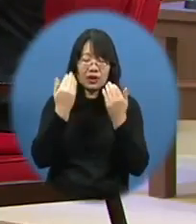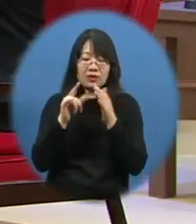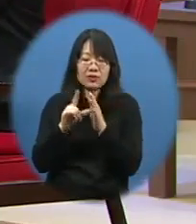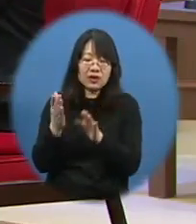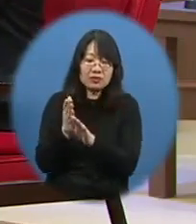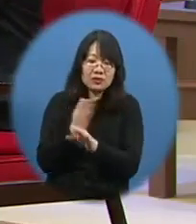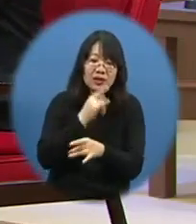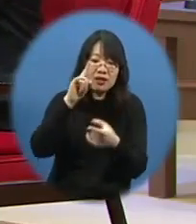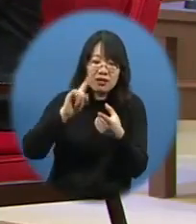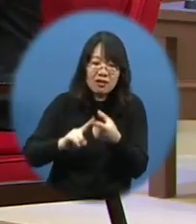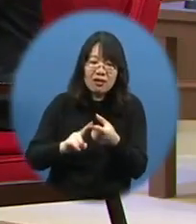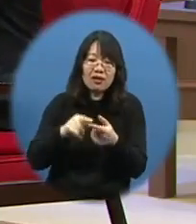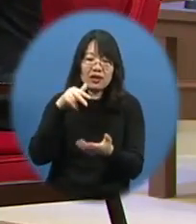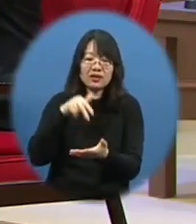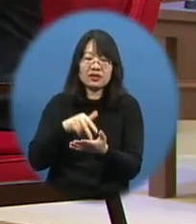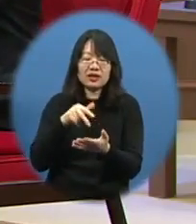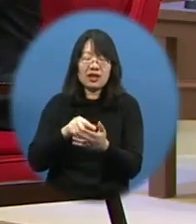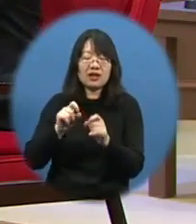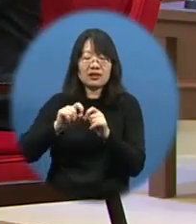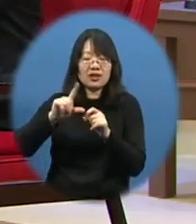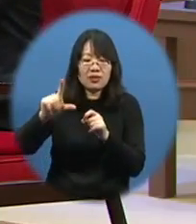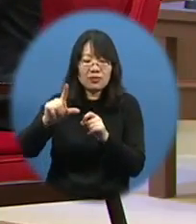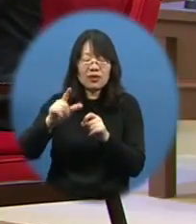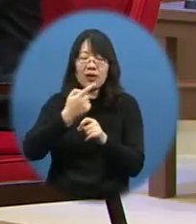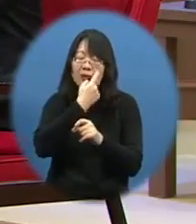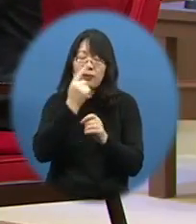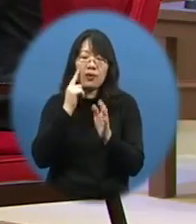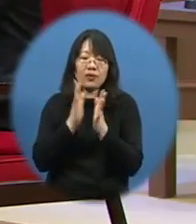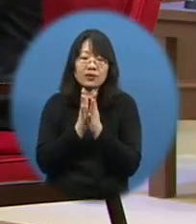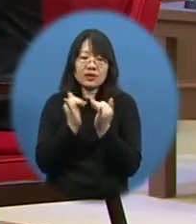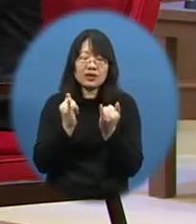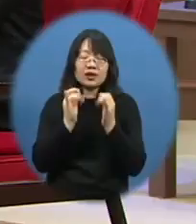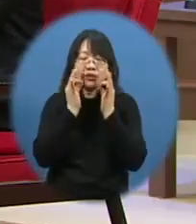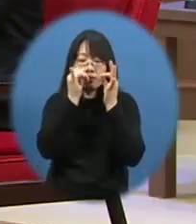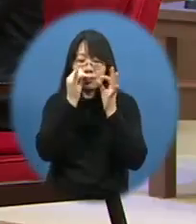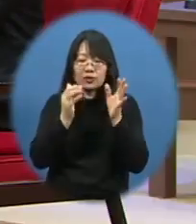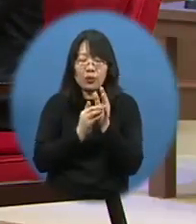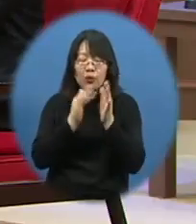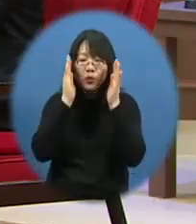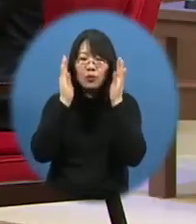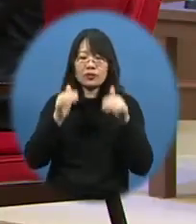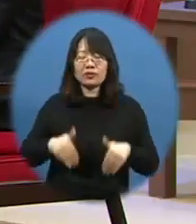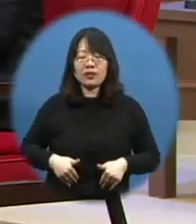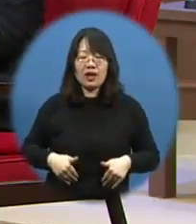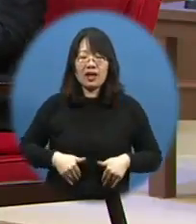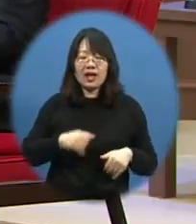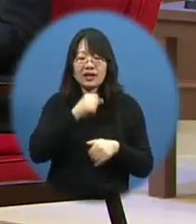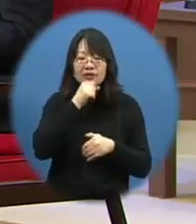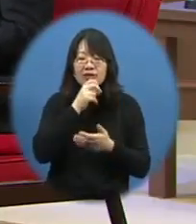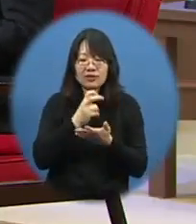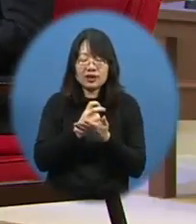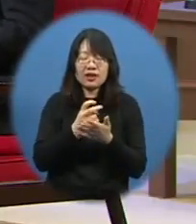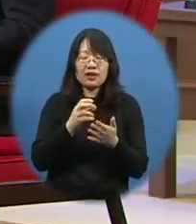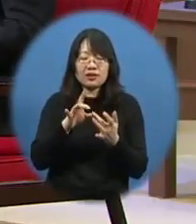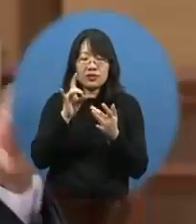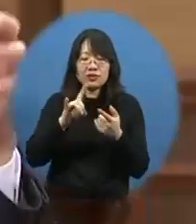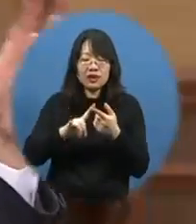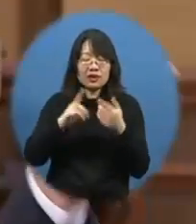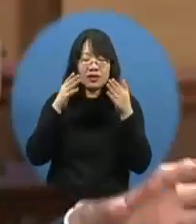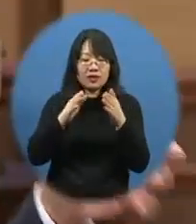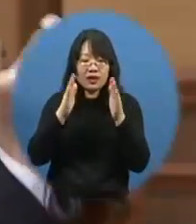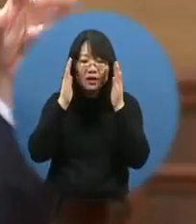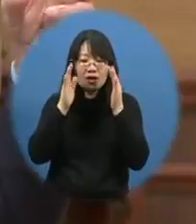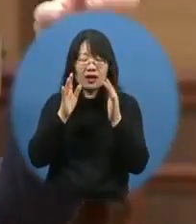때부터는 그 부분에 있어서 상당 부분 본인이 노력도 하고 공부도 해야 되겠죠. 학점제를 통해서 선택 과목을